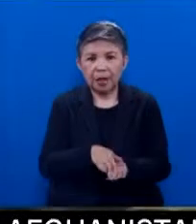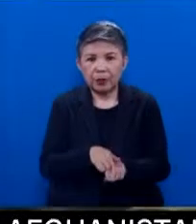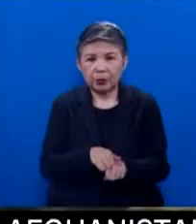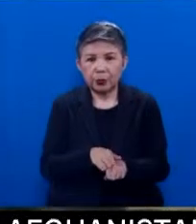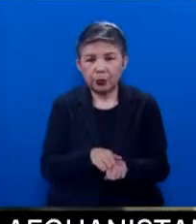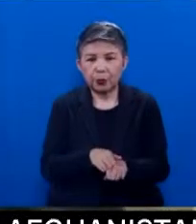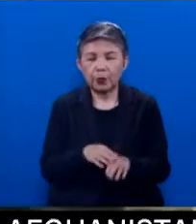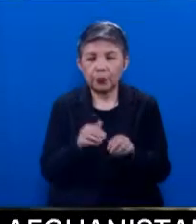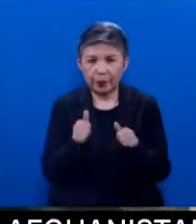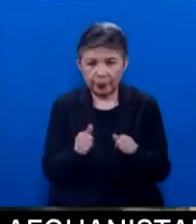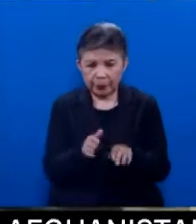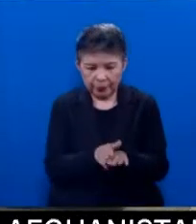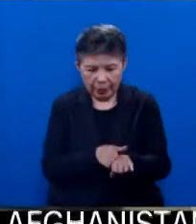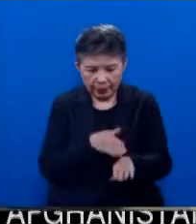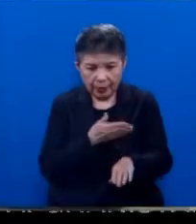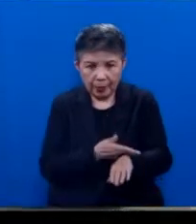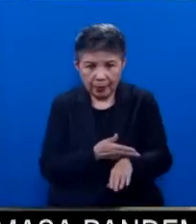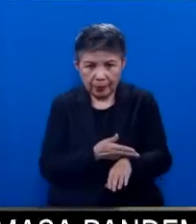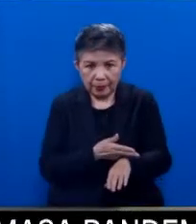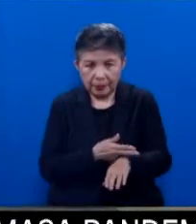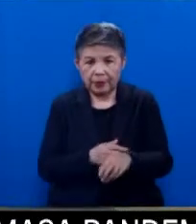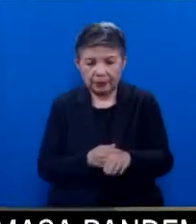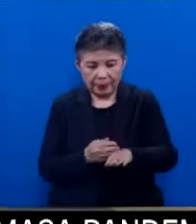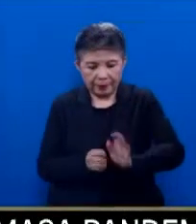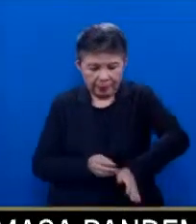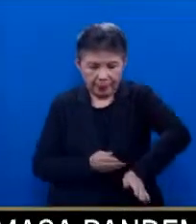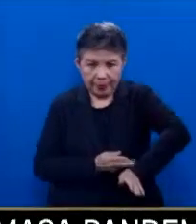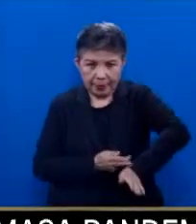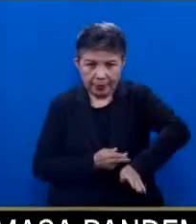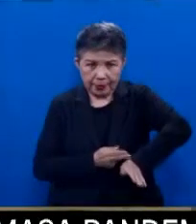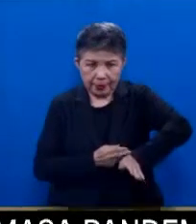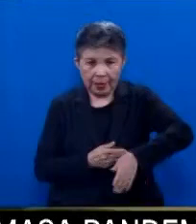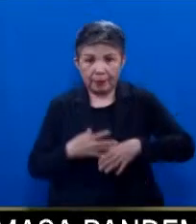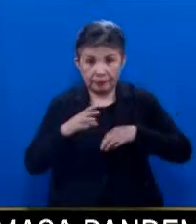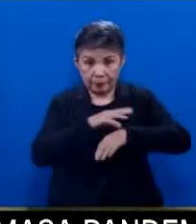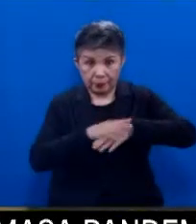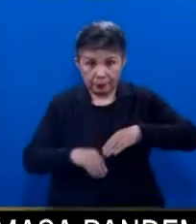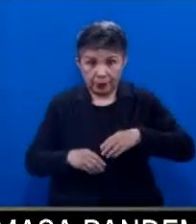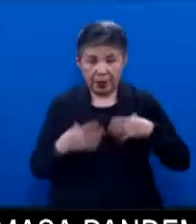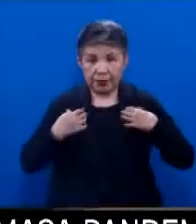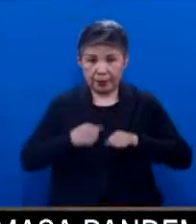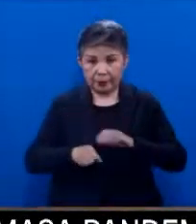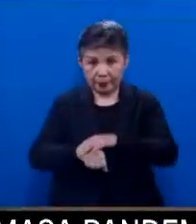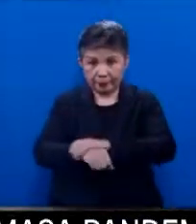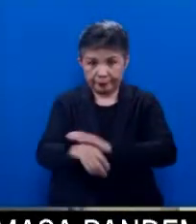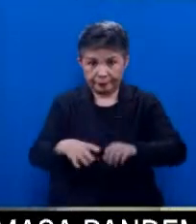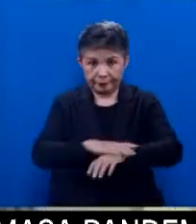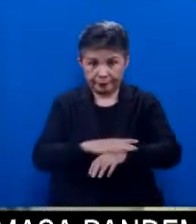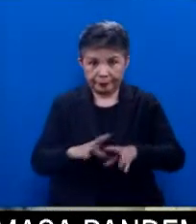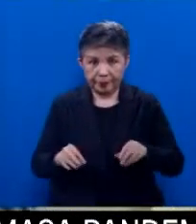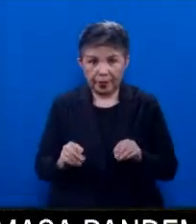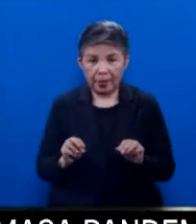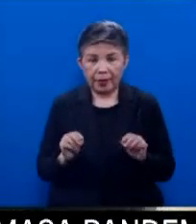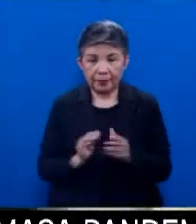menutup seluruh permukaan kaki bahkan sampai mata kaki. Selain itu, gunakan celana panjang, jaket, dan sarung tangan dengan bahan yang agak